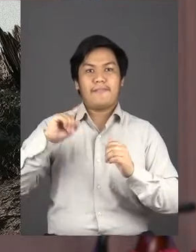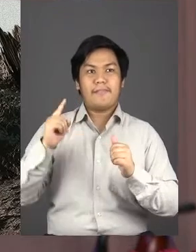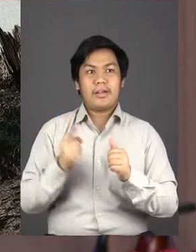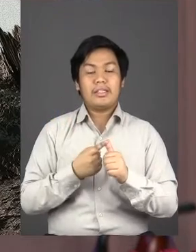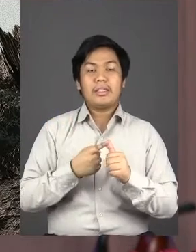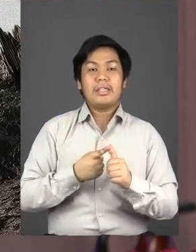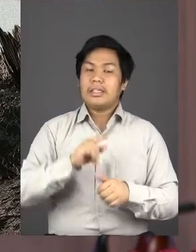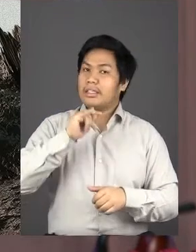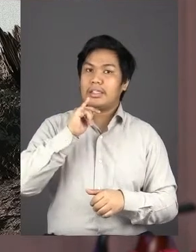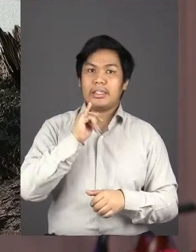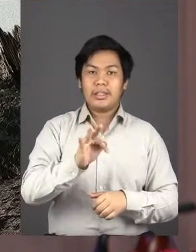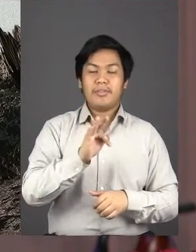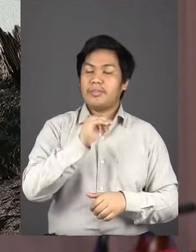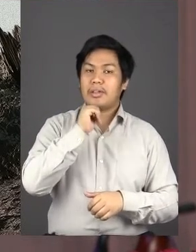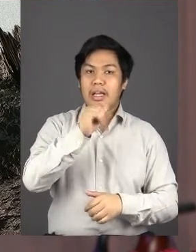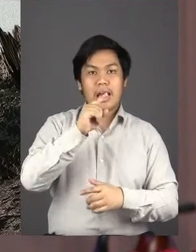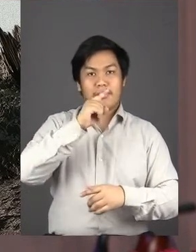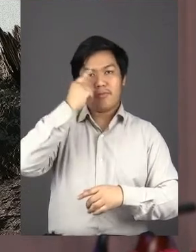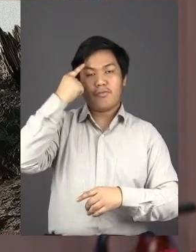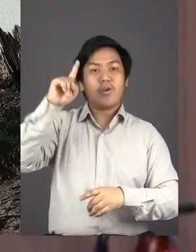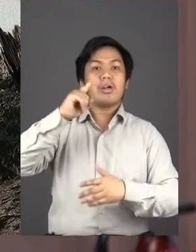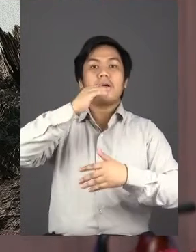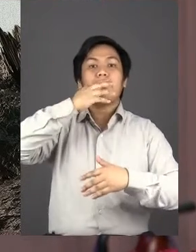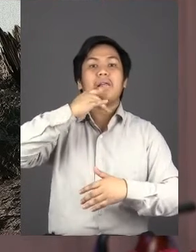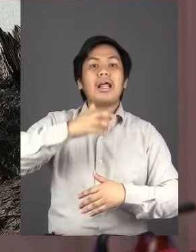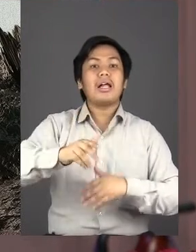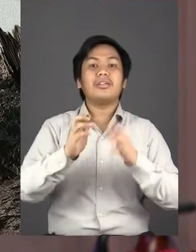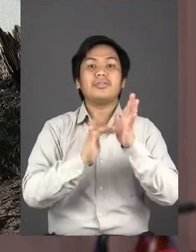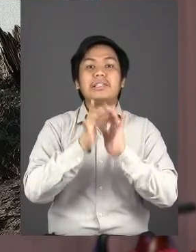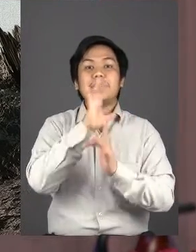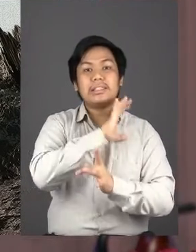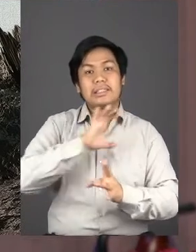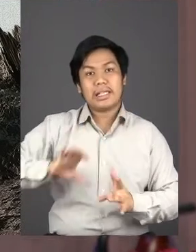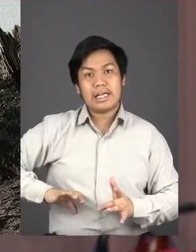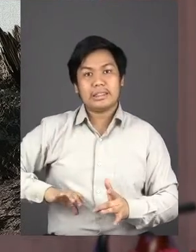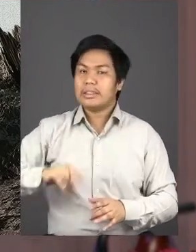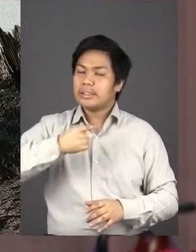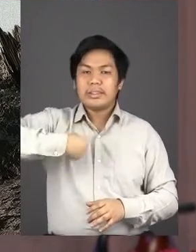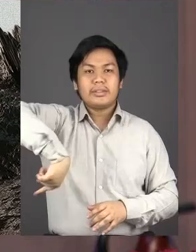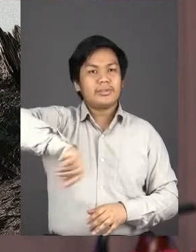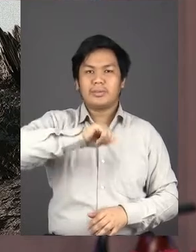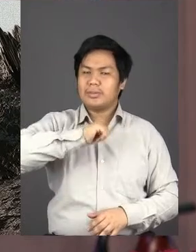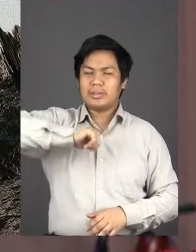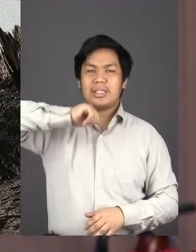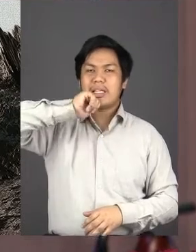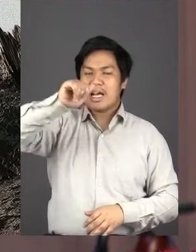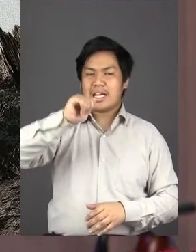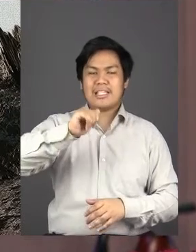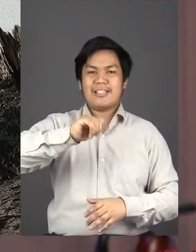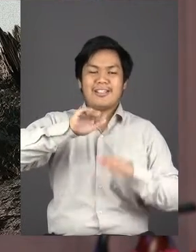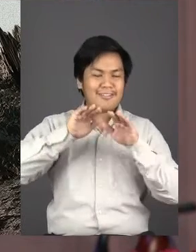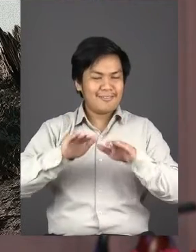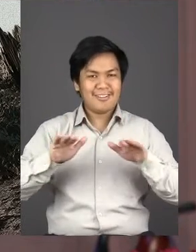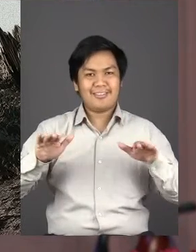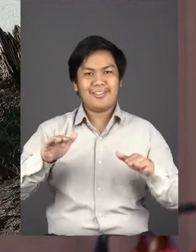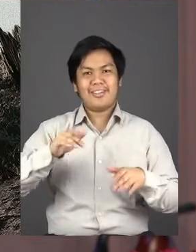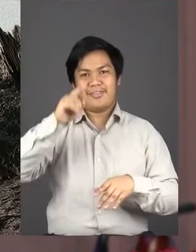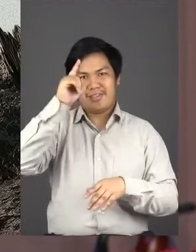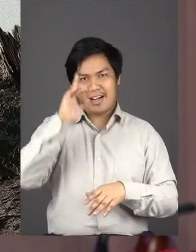hindi dahil doon sa blood na yon that cleanses us from all sin, we would never be children of